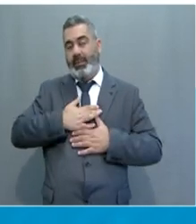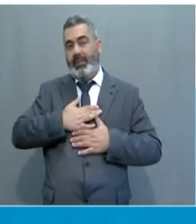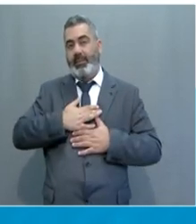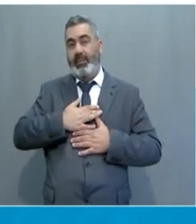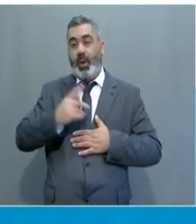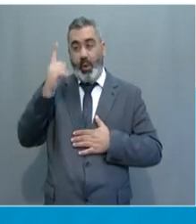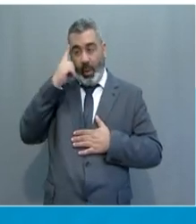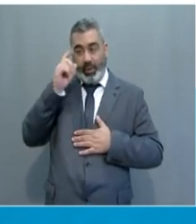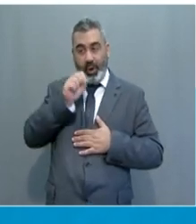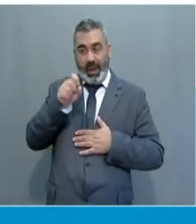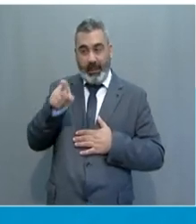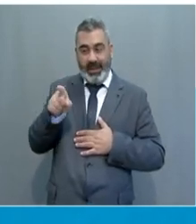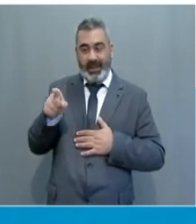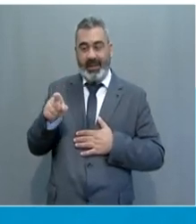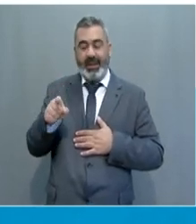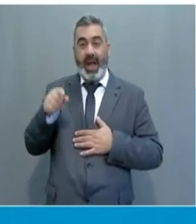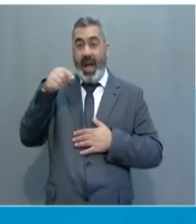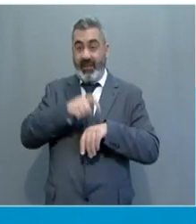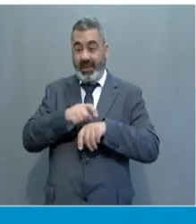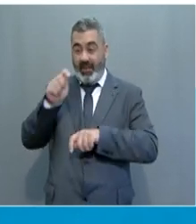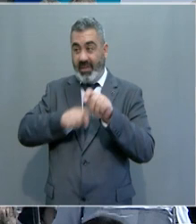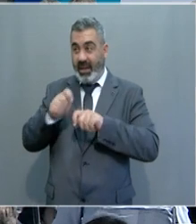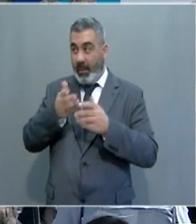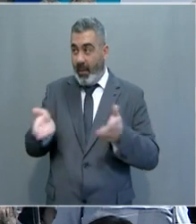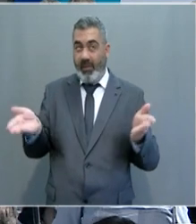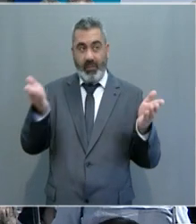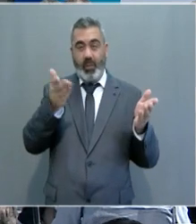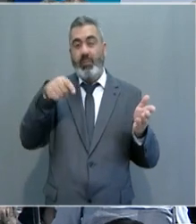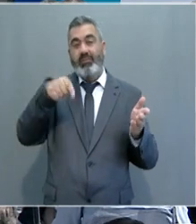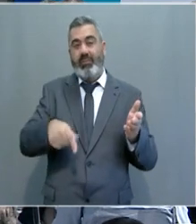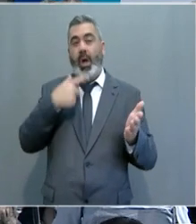αγαπητέ κύριε Σιάμεση, ότι το έργο το οποίο εγκαινιάζουμε σήμερα είναι ένα